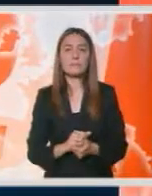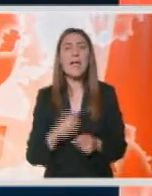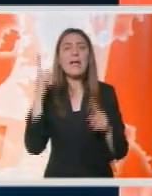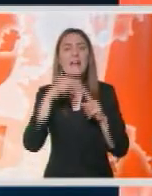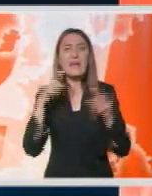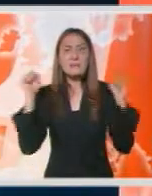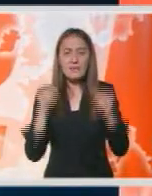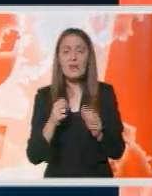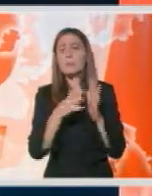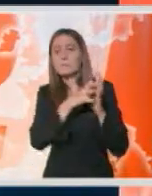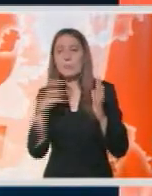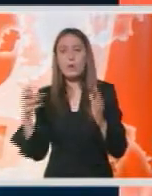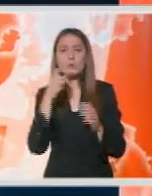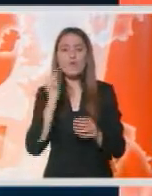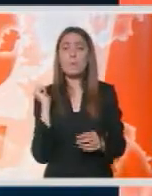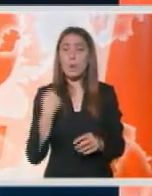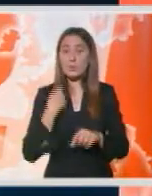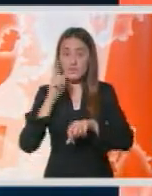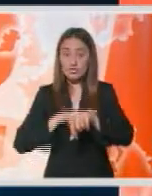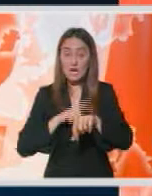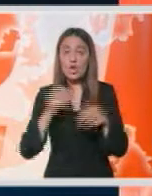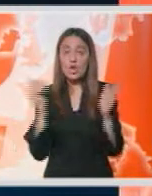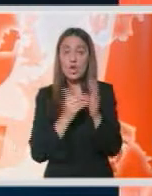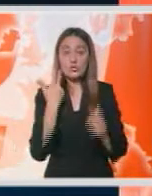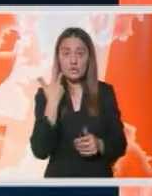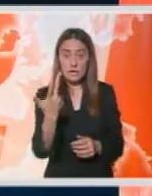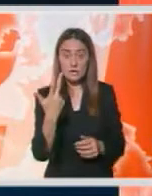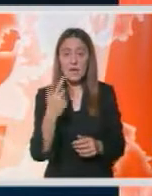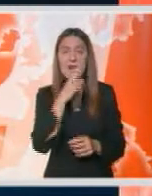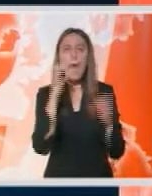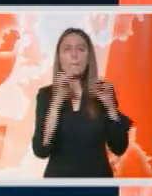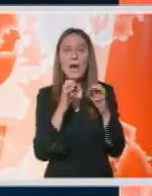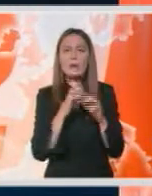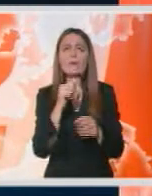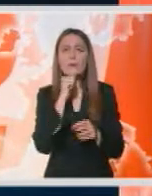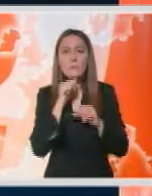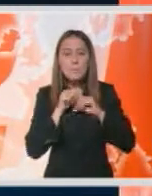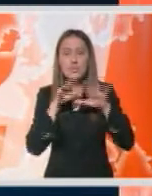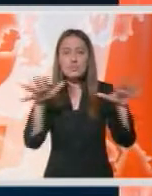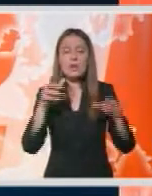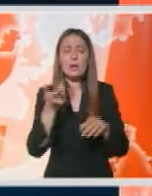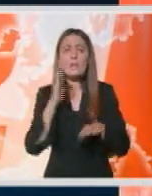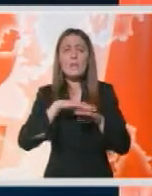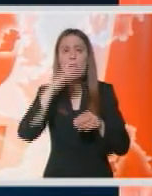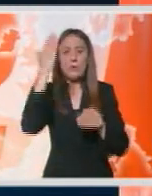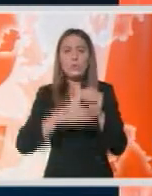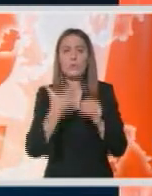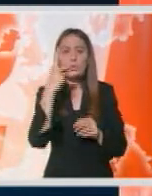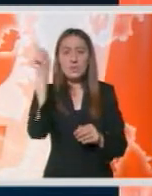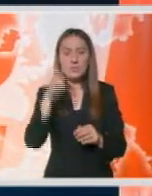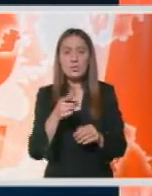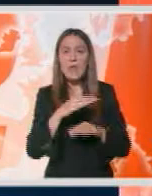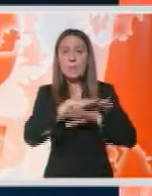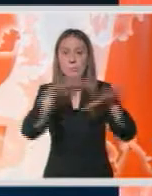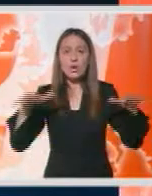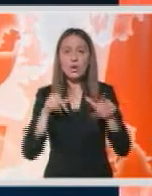Tajlandske vlasti produžile su policijski čas na još 3 dana u Bangkoku i proširile ga na gotovo trećinu